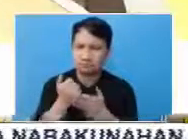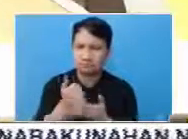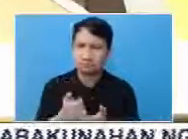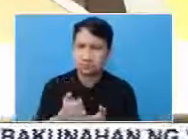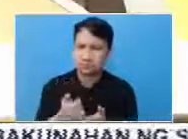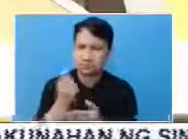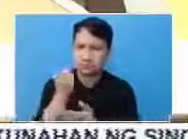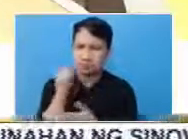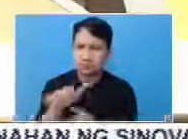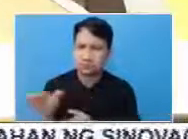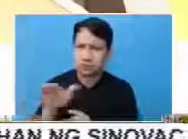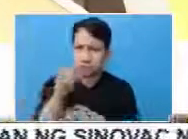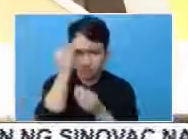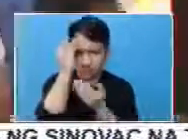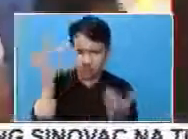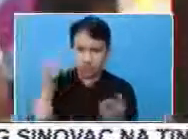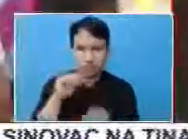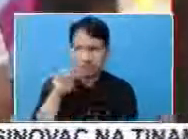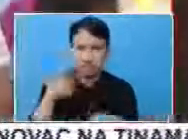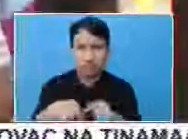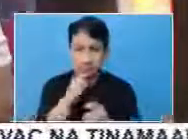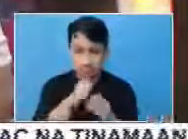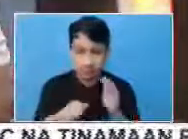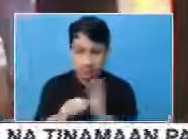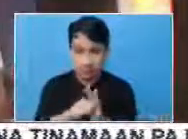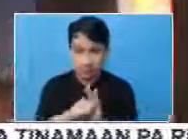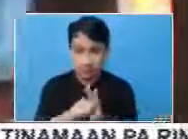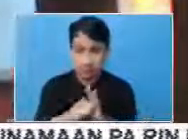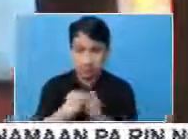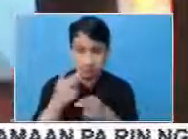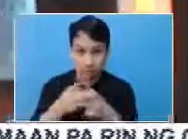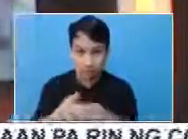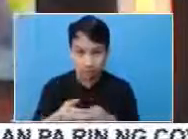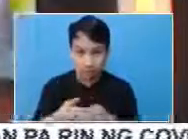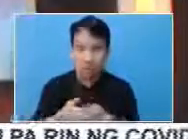sir. Maraming salamat po at magandang umaga po sa inyo lahat. Thank you po, Caps.